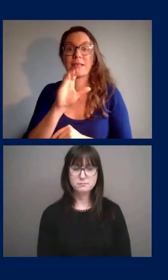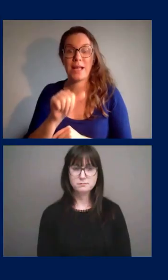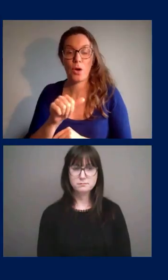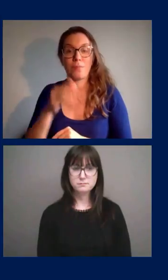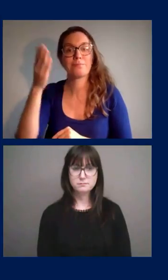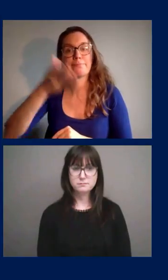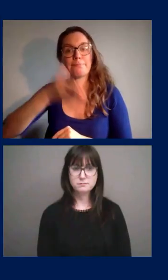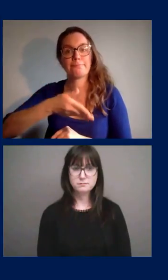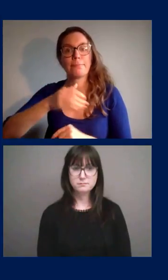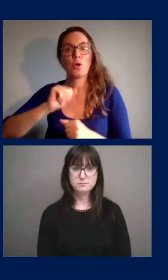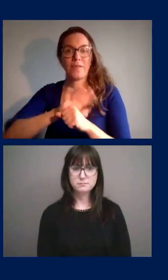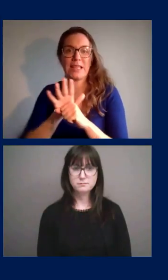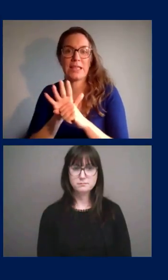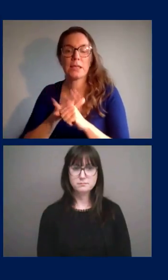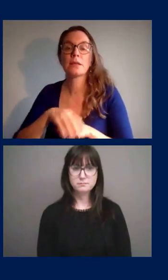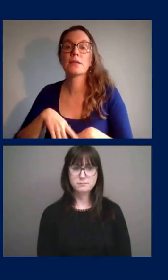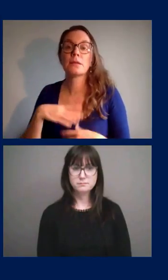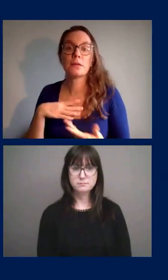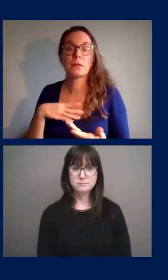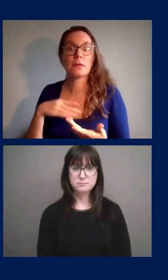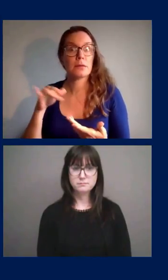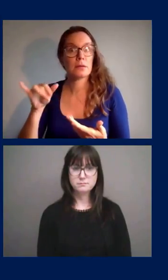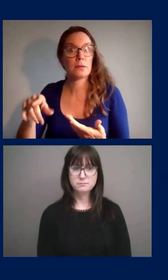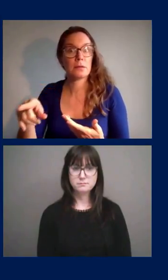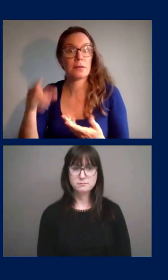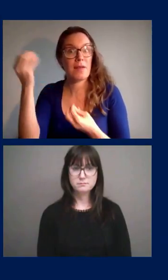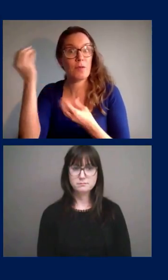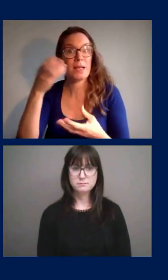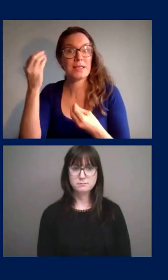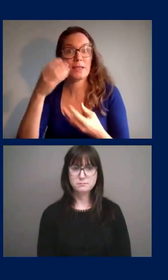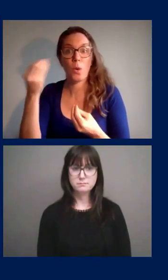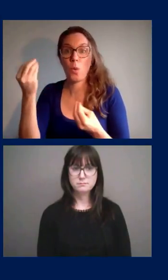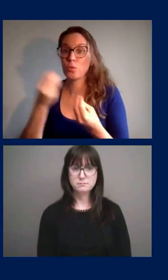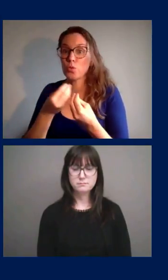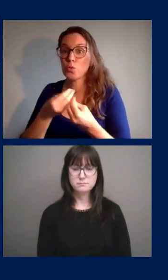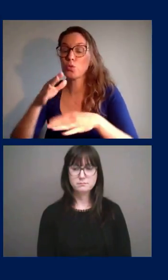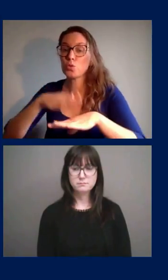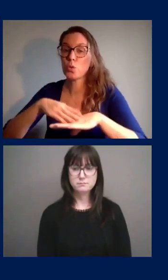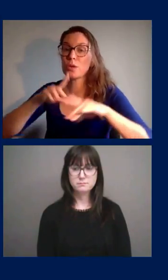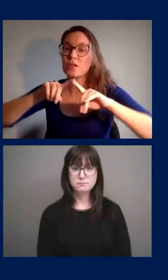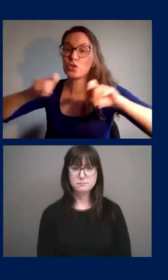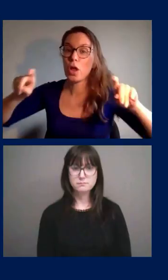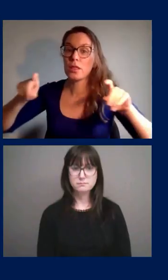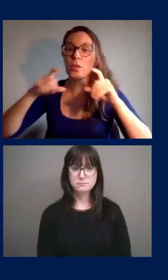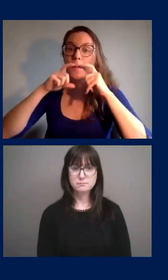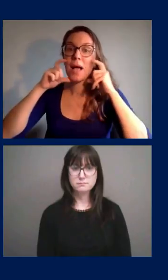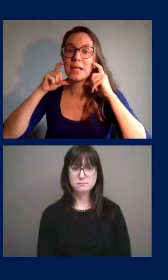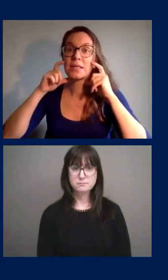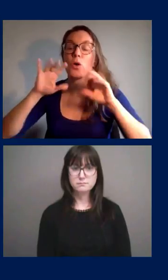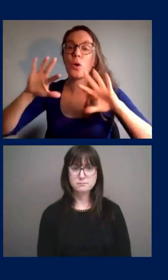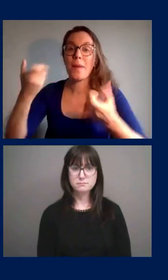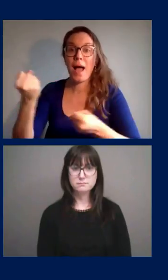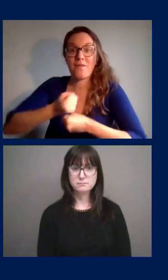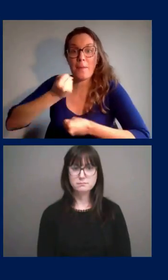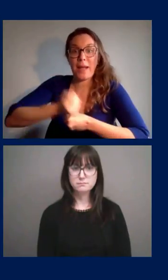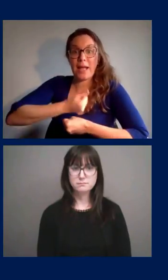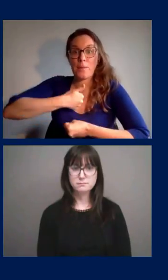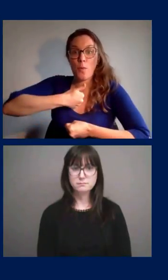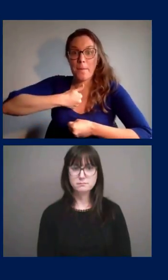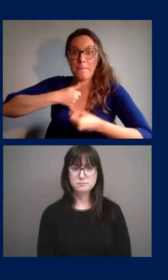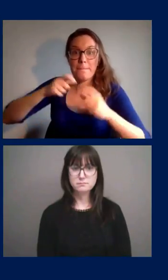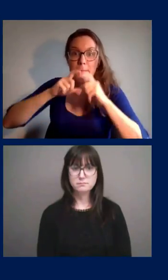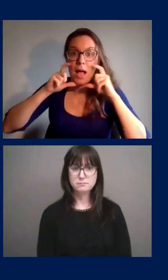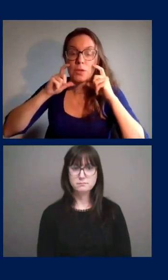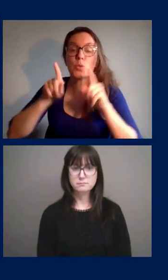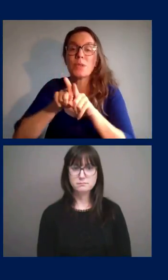'il y a information là concernant les sources des masques comment on peut faire un masque comment on peut laver